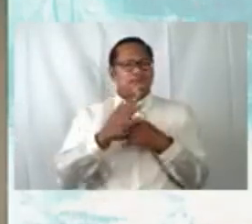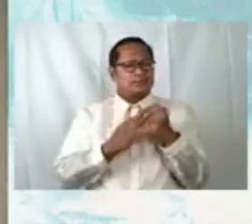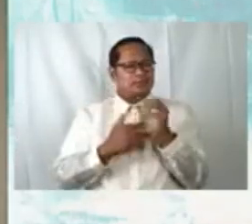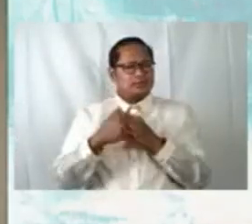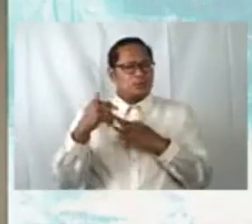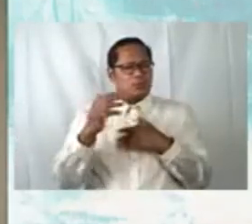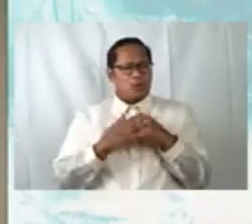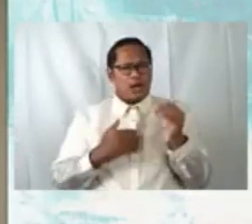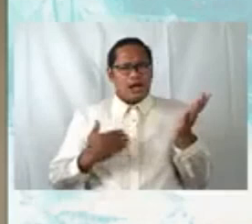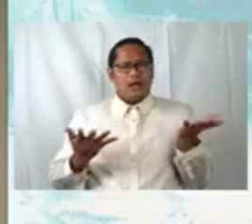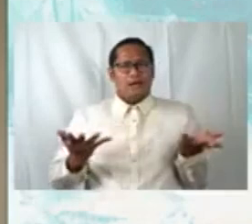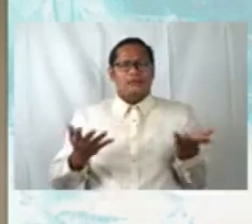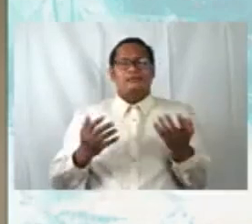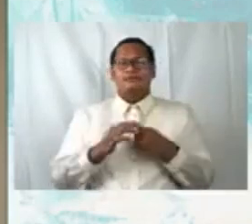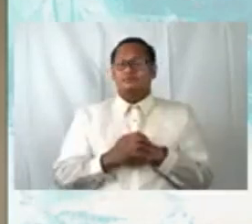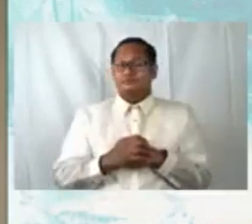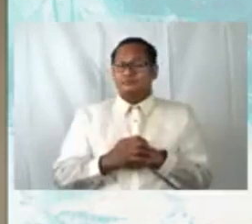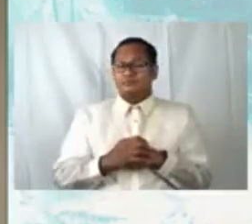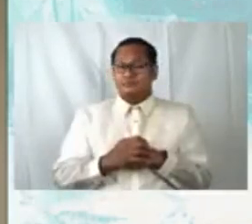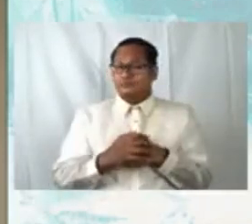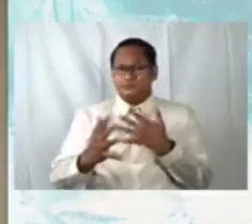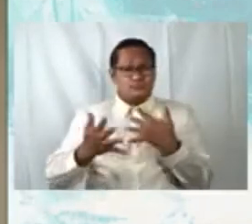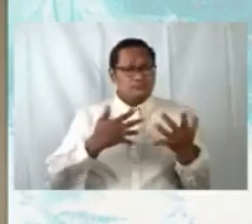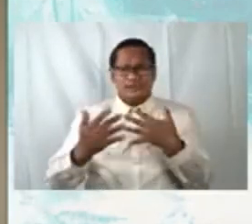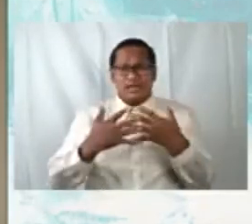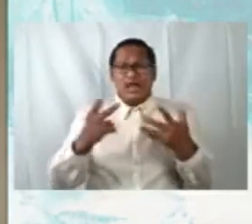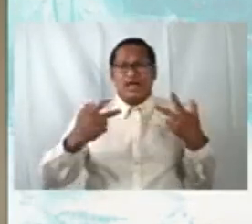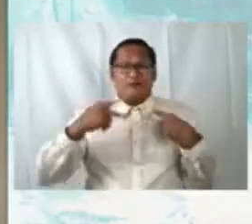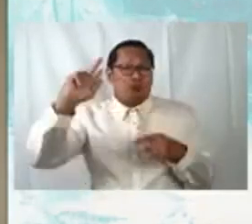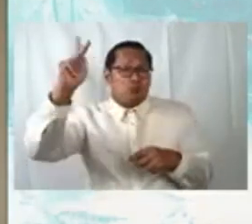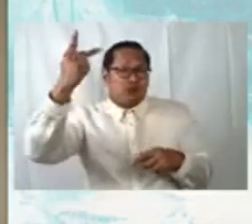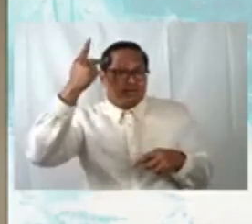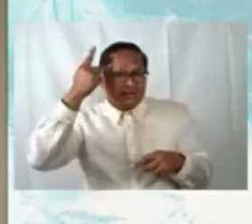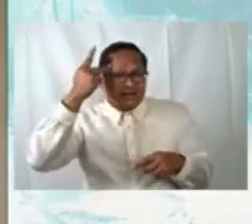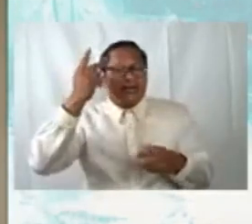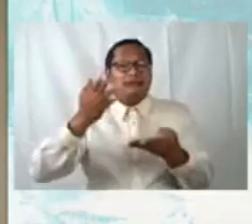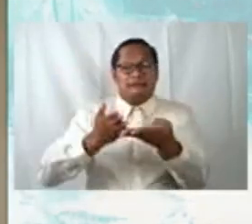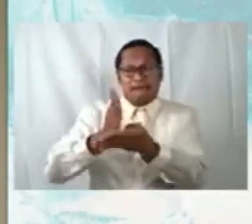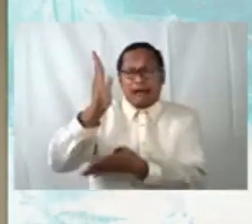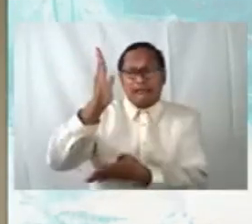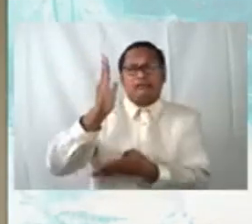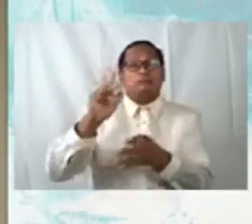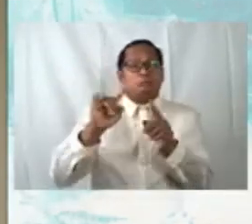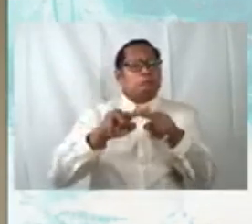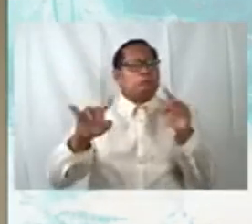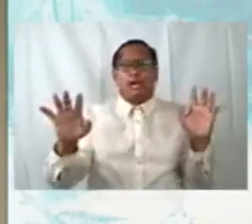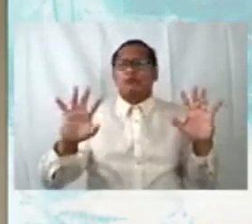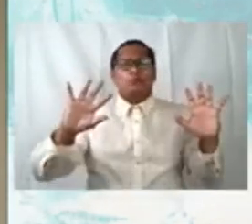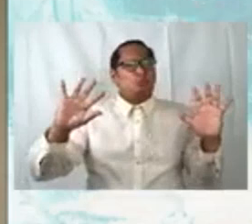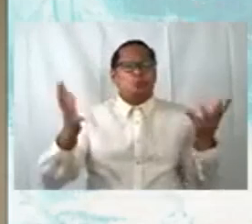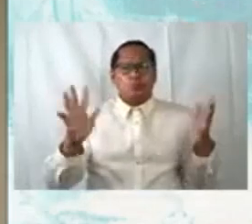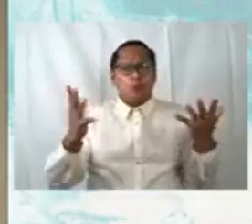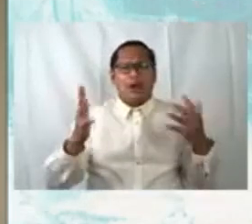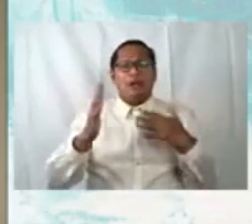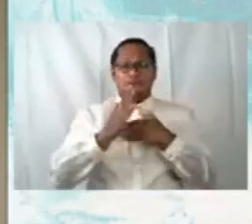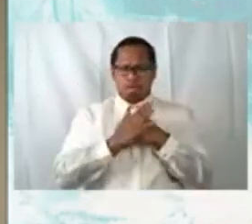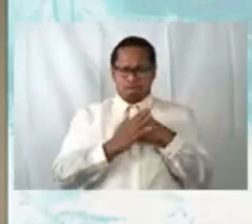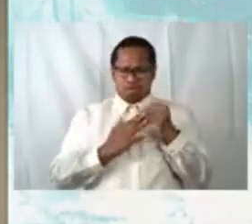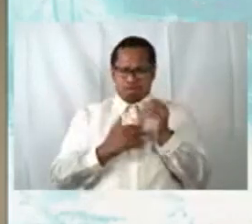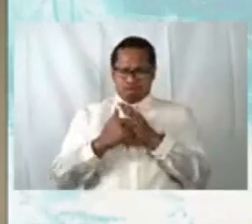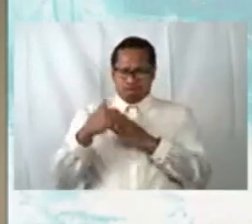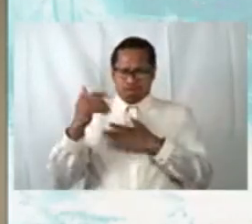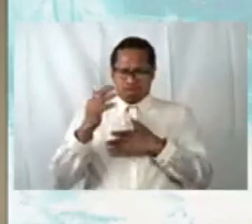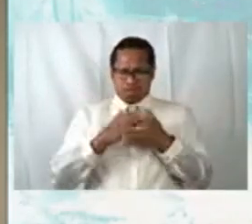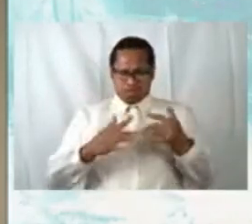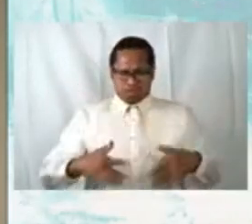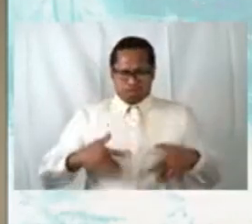Diba? So, kahit na ikaw ay may political rights, kung hindi ka maginhawa, hindi